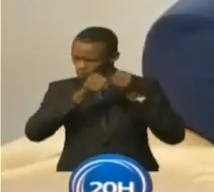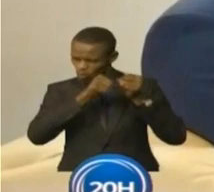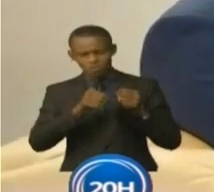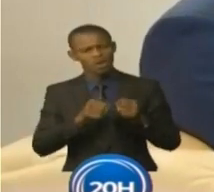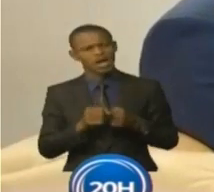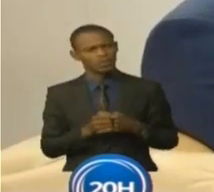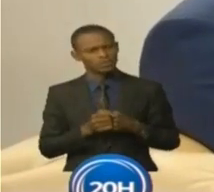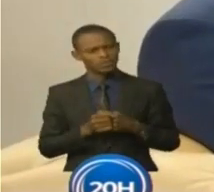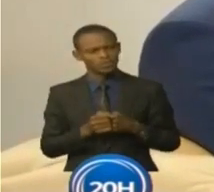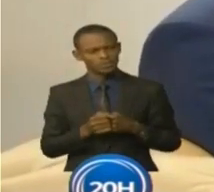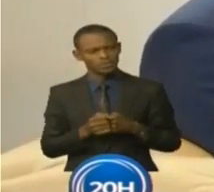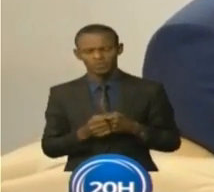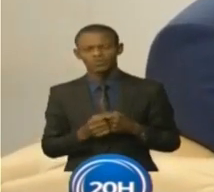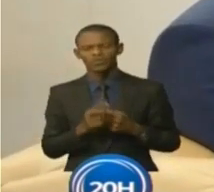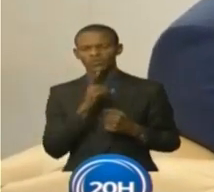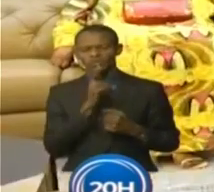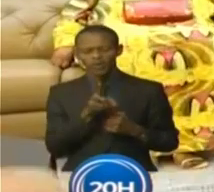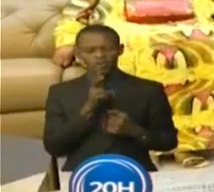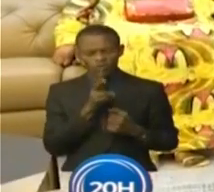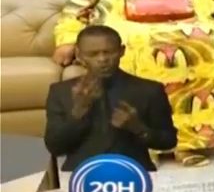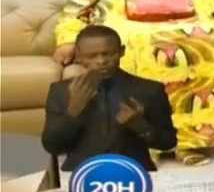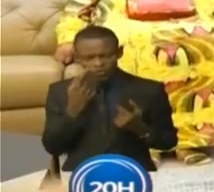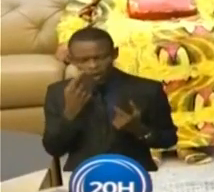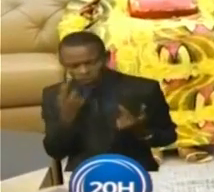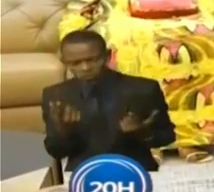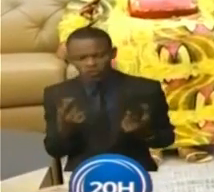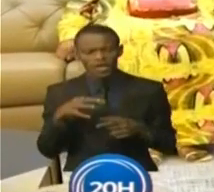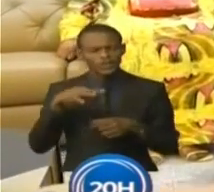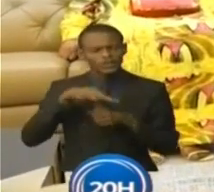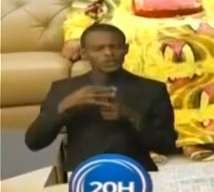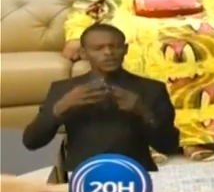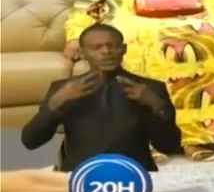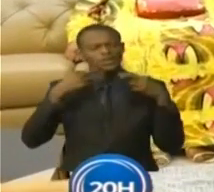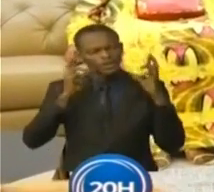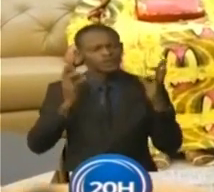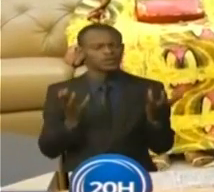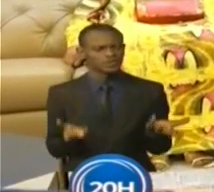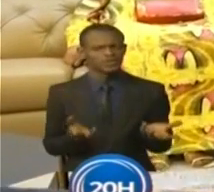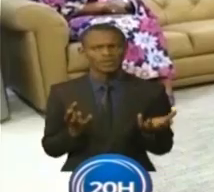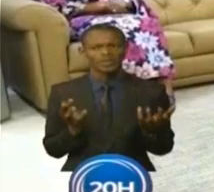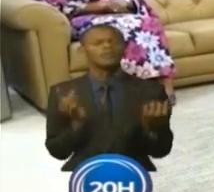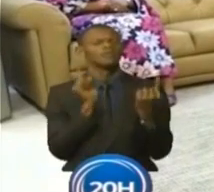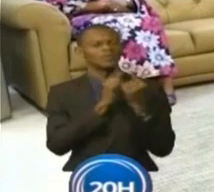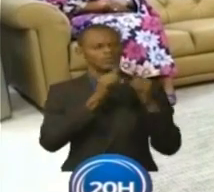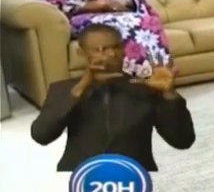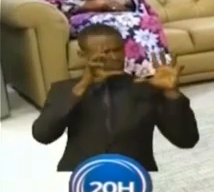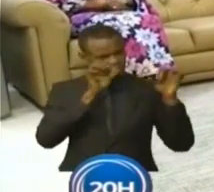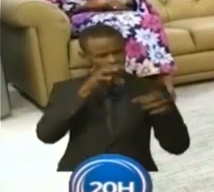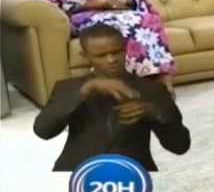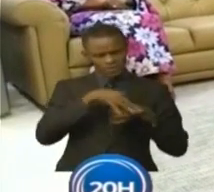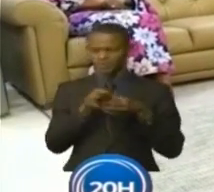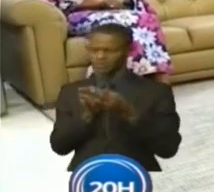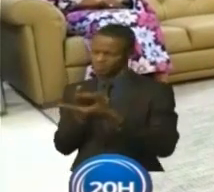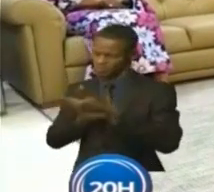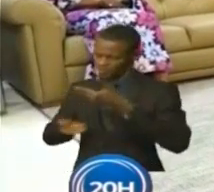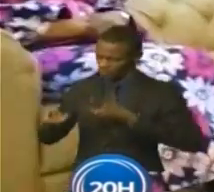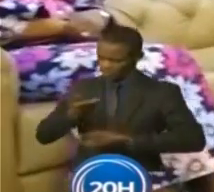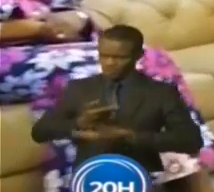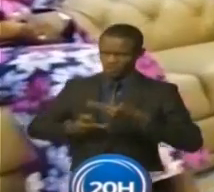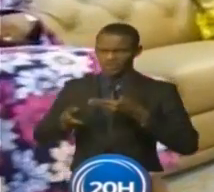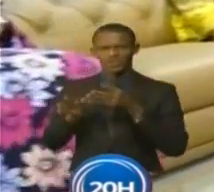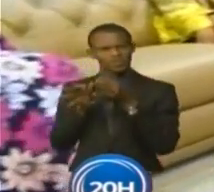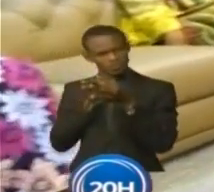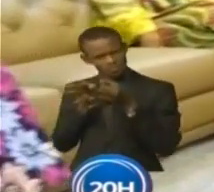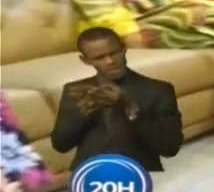Denis Kadima a rassuré Martin Fayulu du caractère inclusif de ce processus. Tous deux ont ensemble évalué le